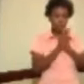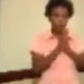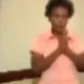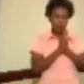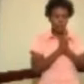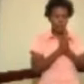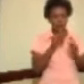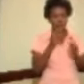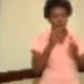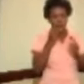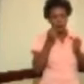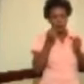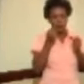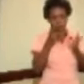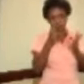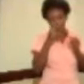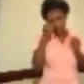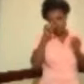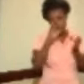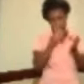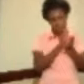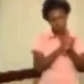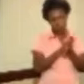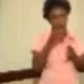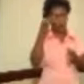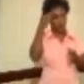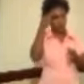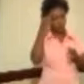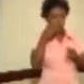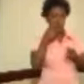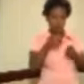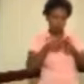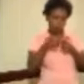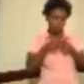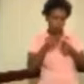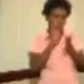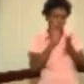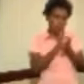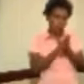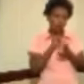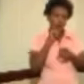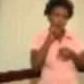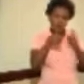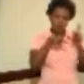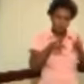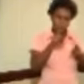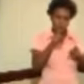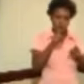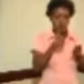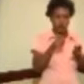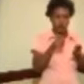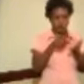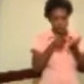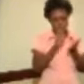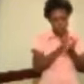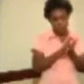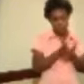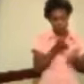Américain. Il y a, je crois que c'est la BID qui a 250 millions de dollars dans un programme, ça nous fait